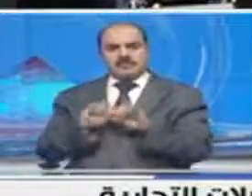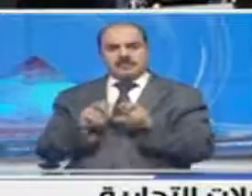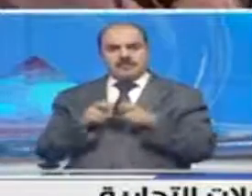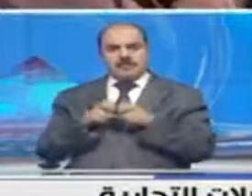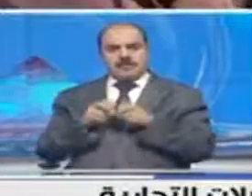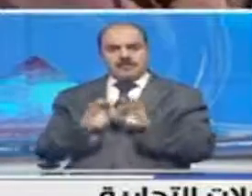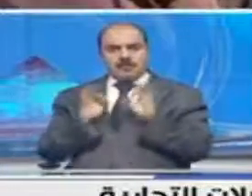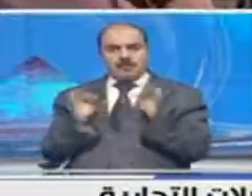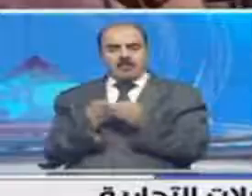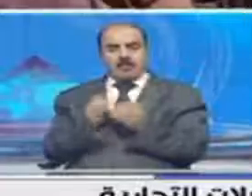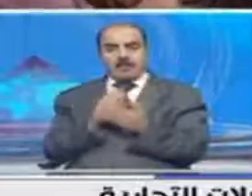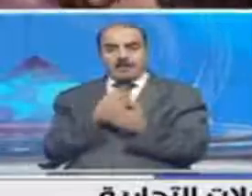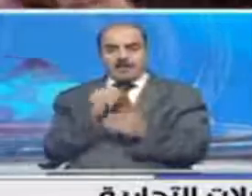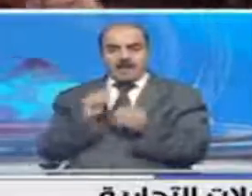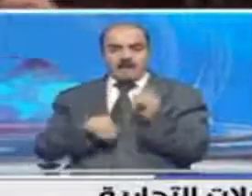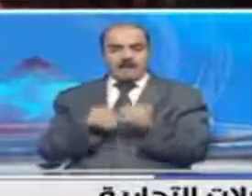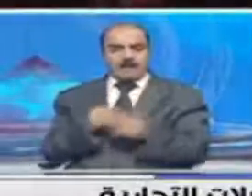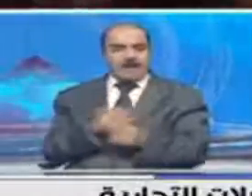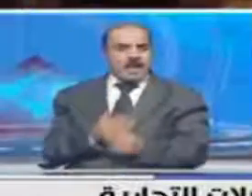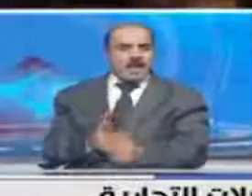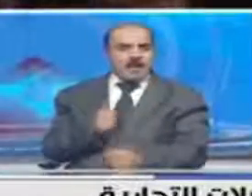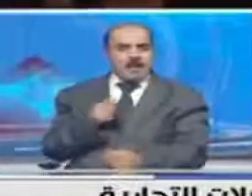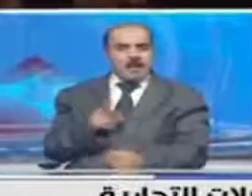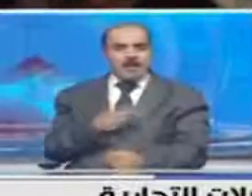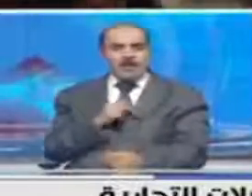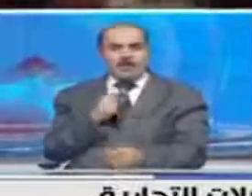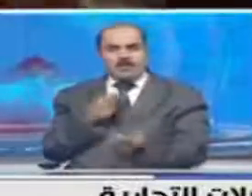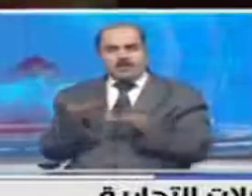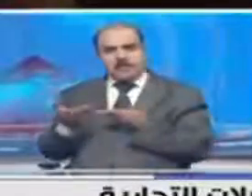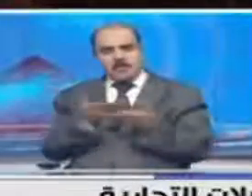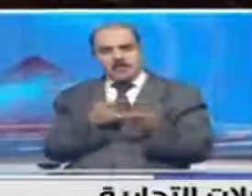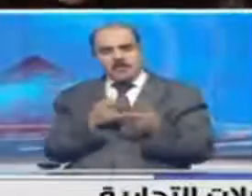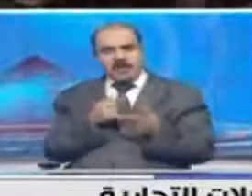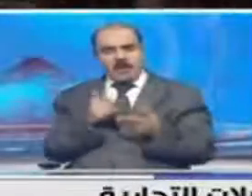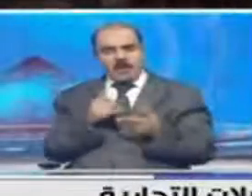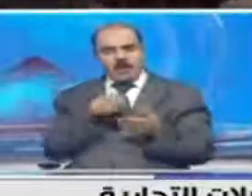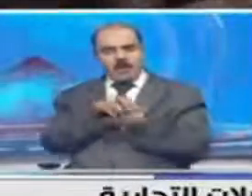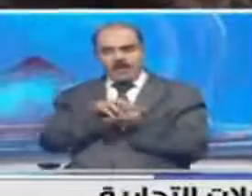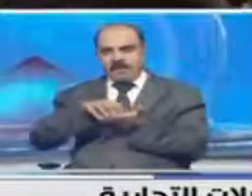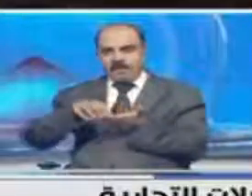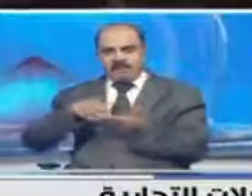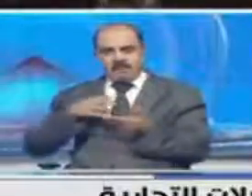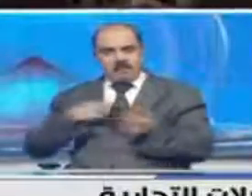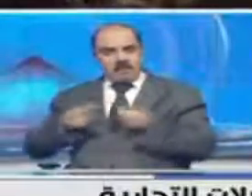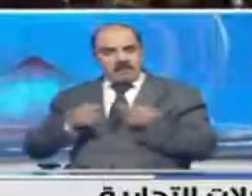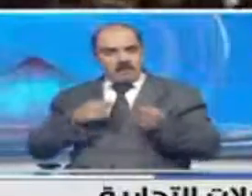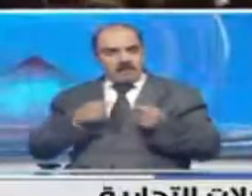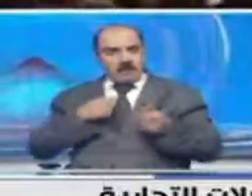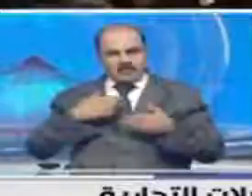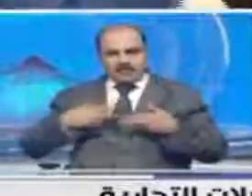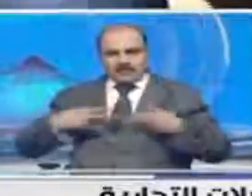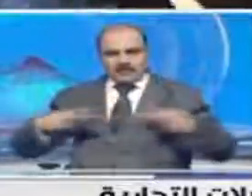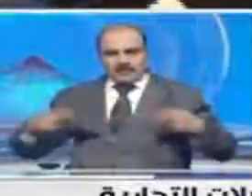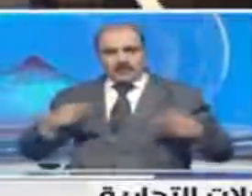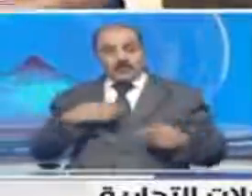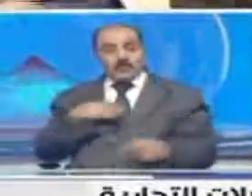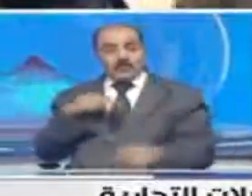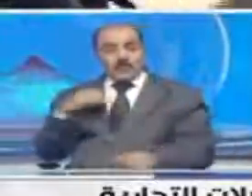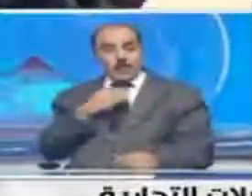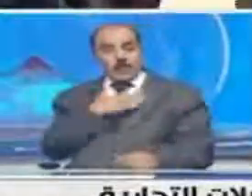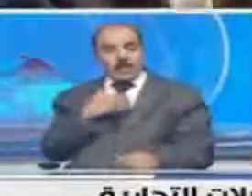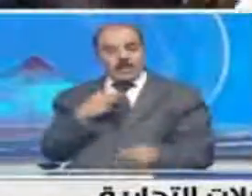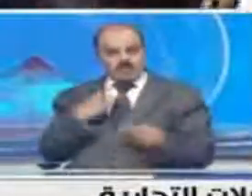مؤتمر ومعرض بيزنكس، والذي شهد إطلاق أول فرانشايز في السوق العقاري في ظل الاهتمام الكبير الذي توليه القيادة